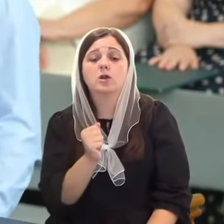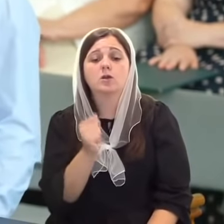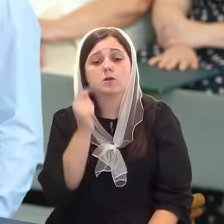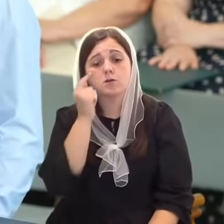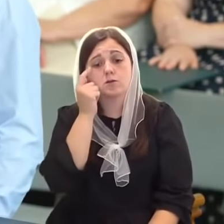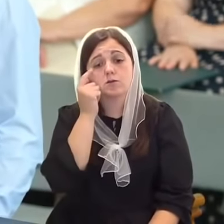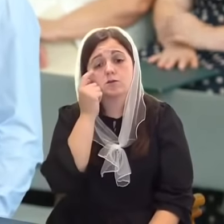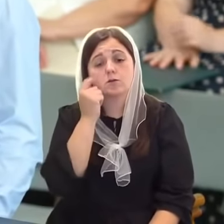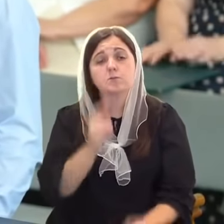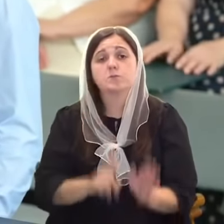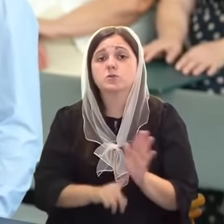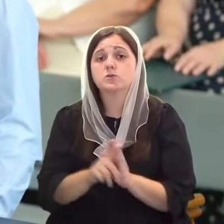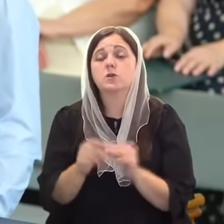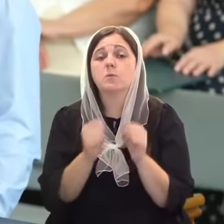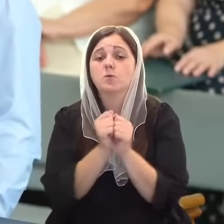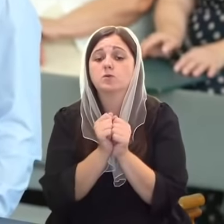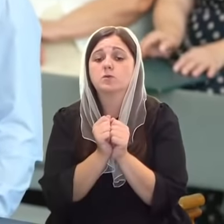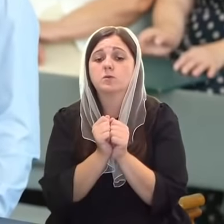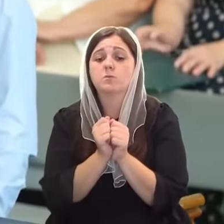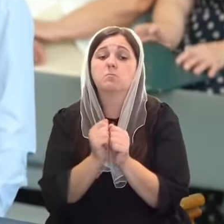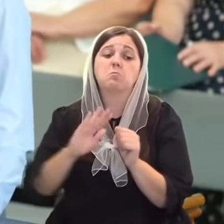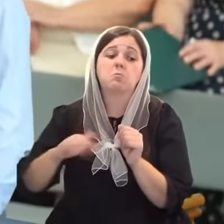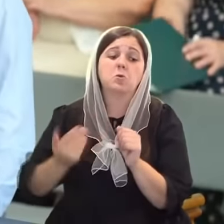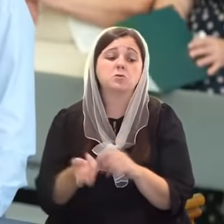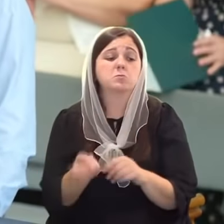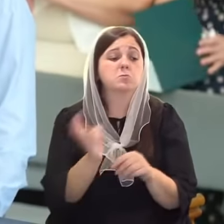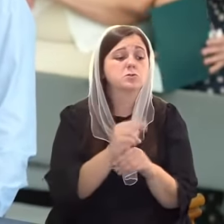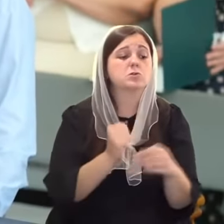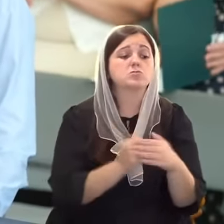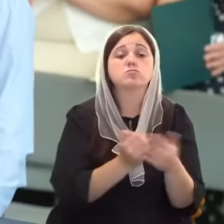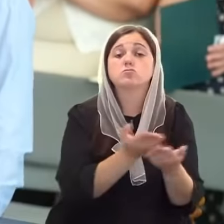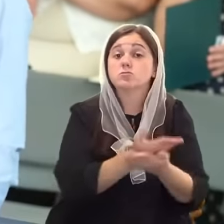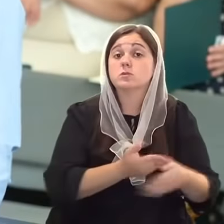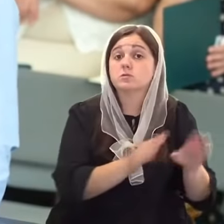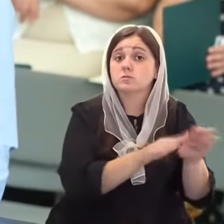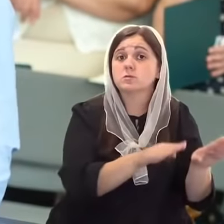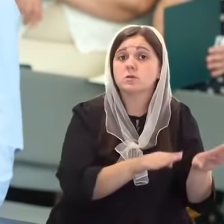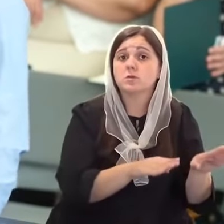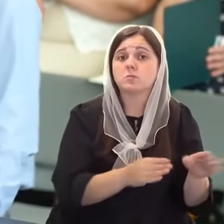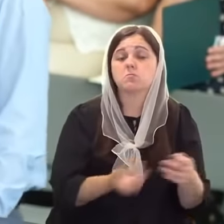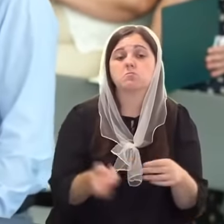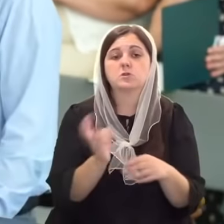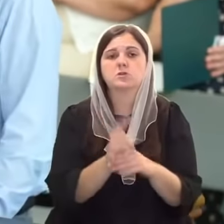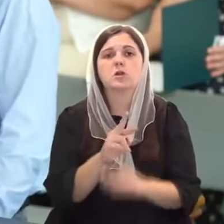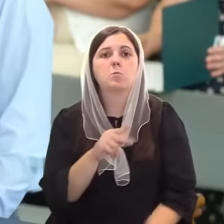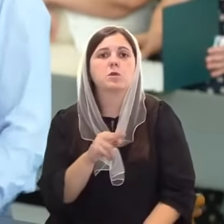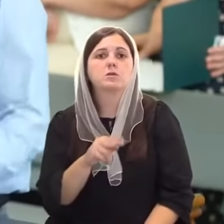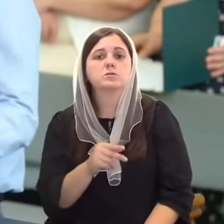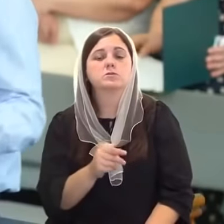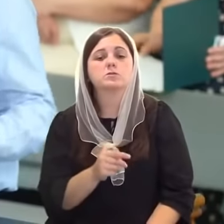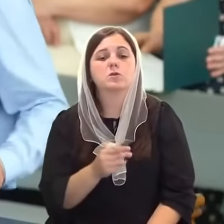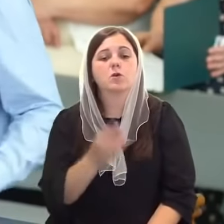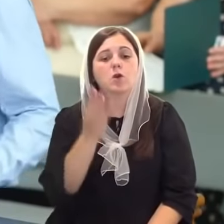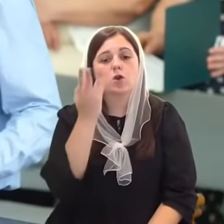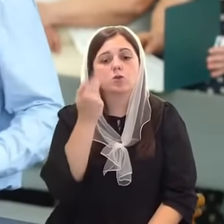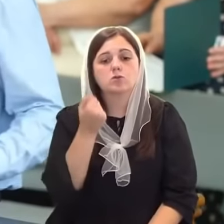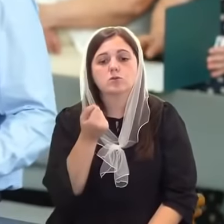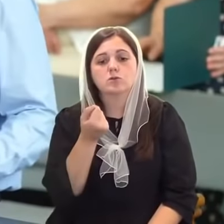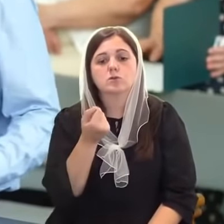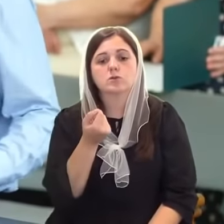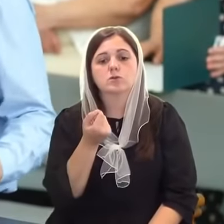шаг молитвы. Второй шаг, она пришла нам в интернат. Она пришла в пятницу, тогда, когда